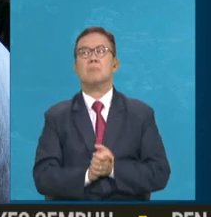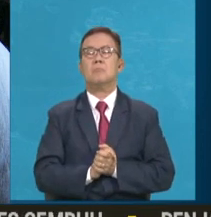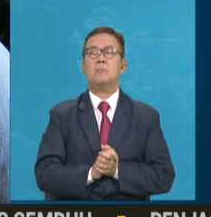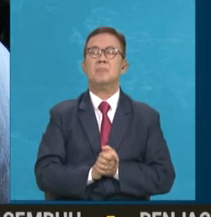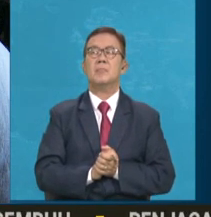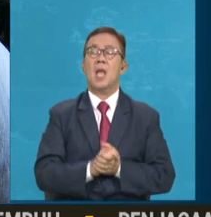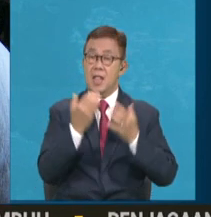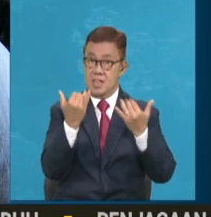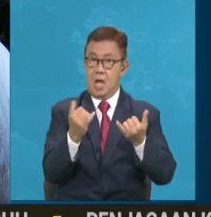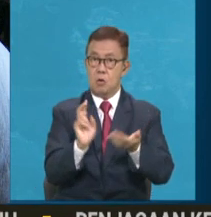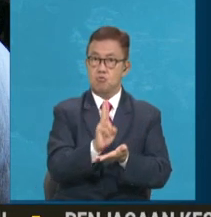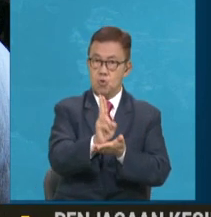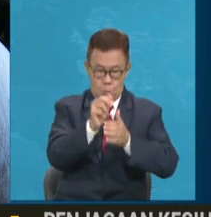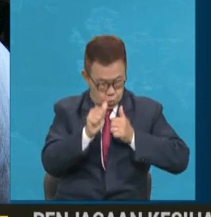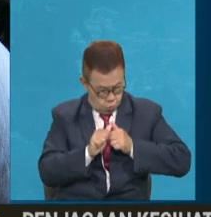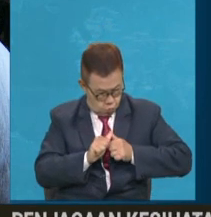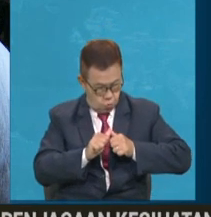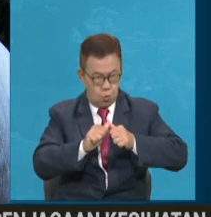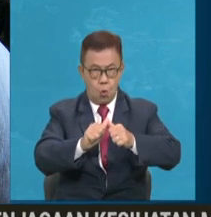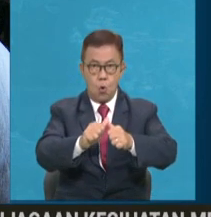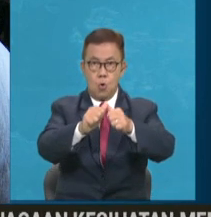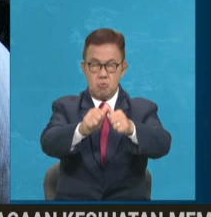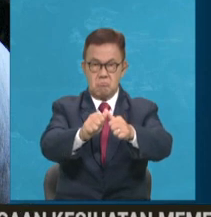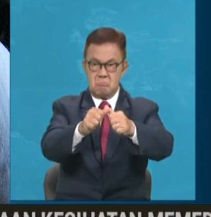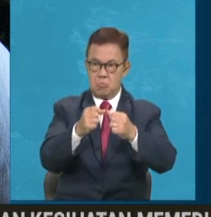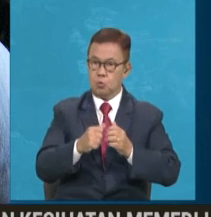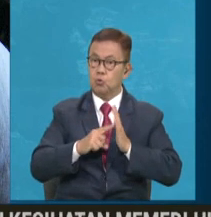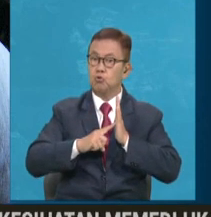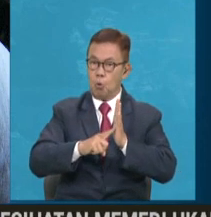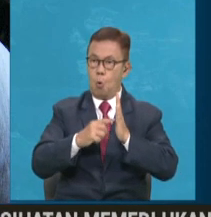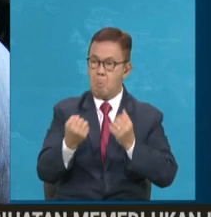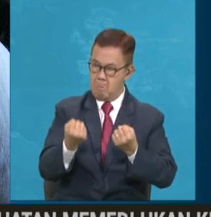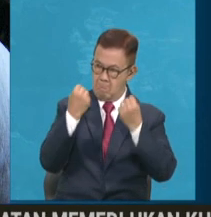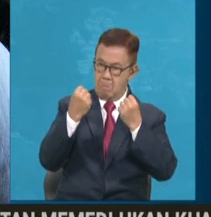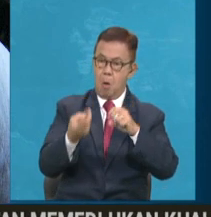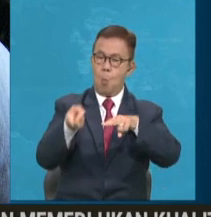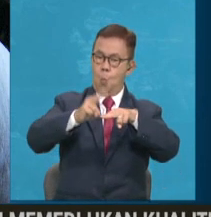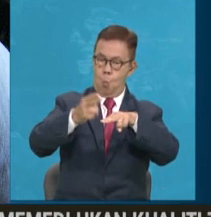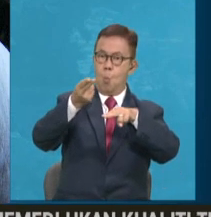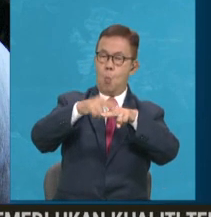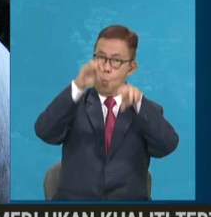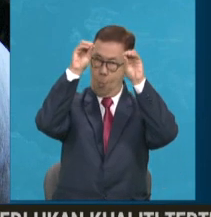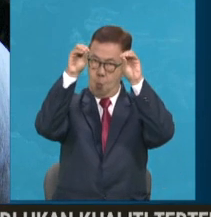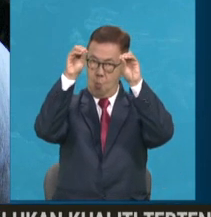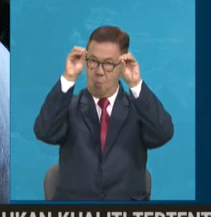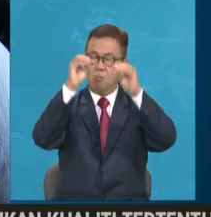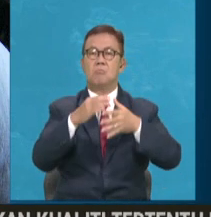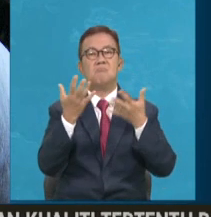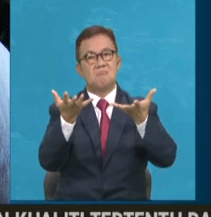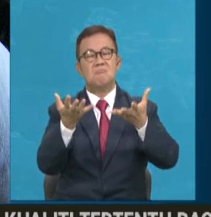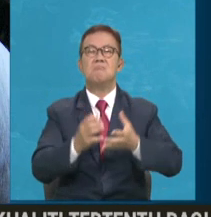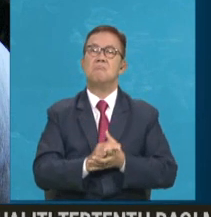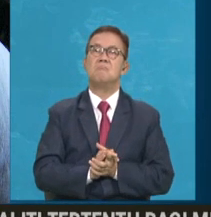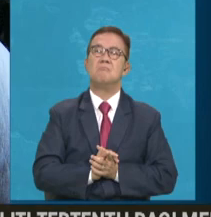memastikan ia akan terus Tegar bersaing dengan kekuatan yang semakin meningkat dalam pengejaran dan penyelidikan